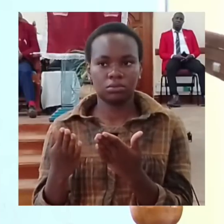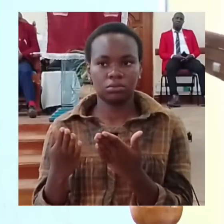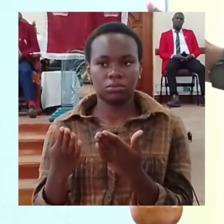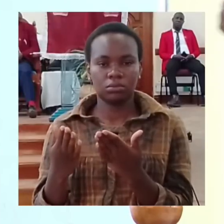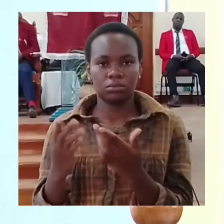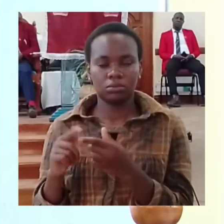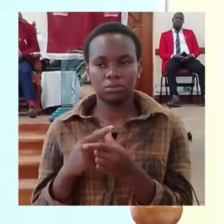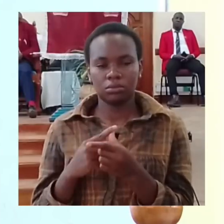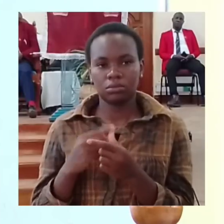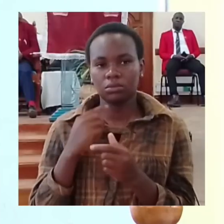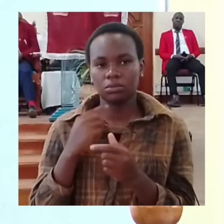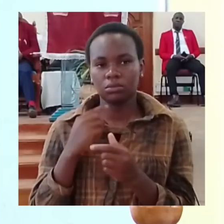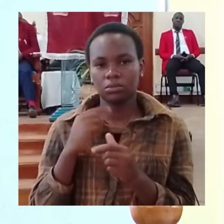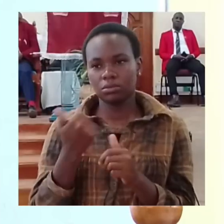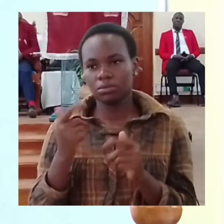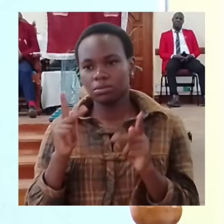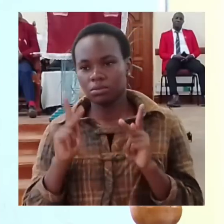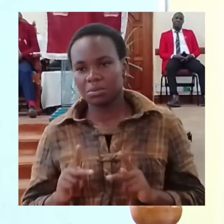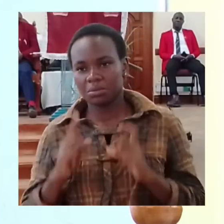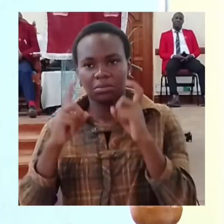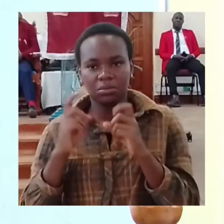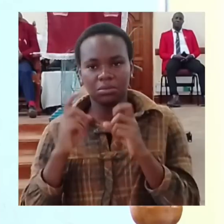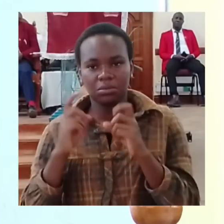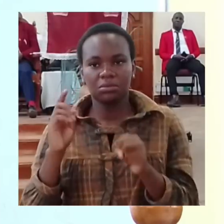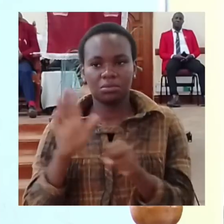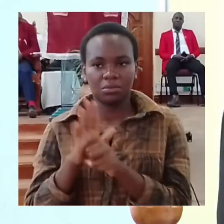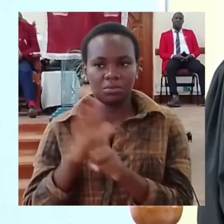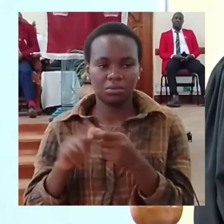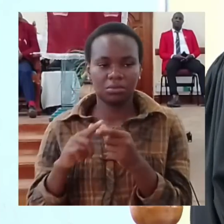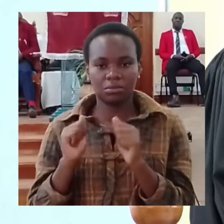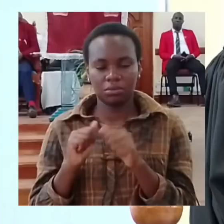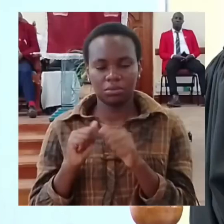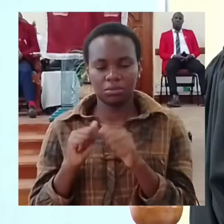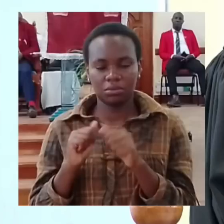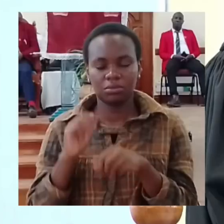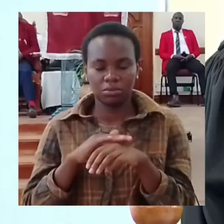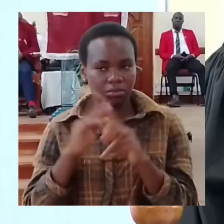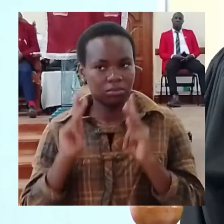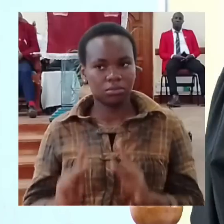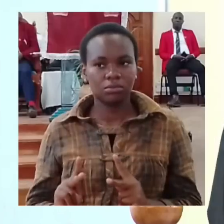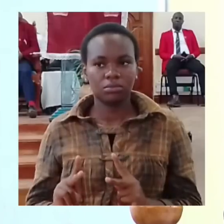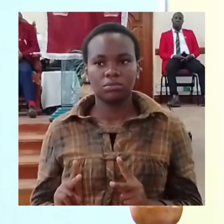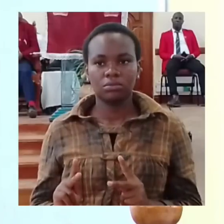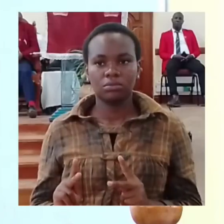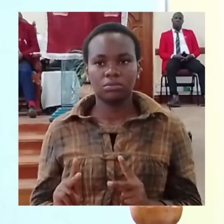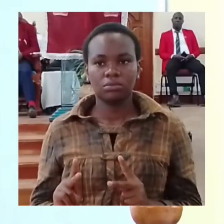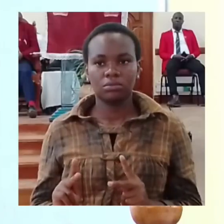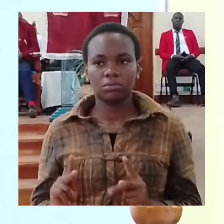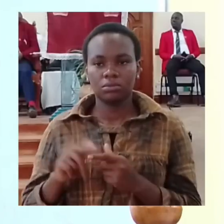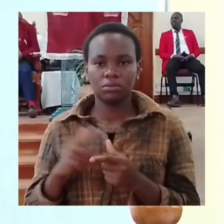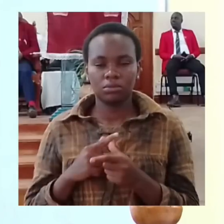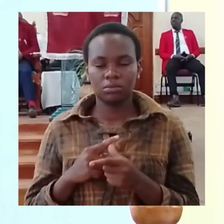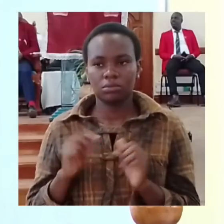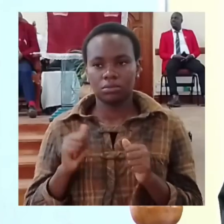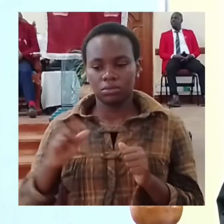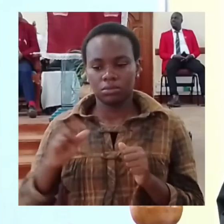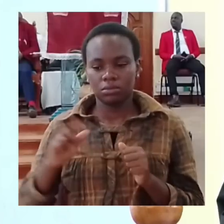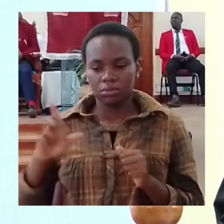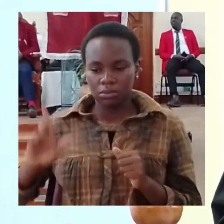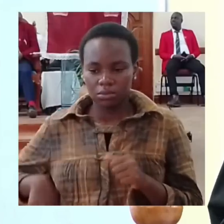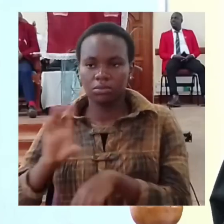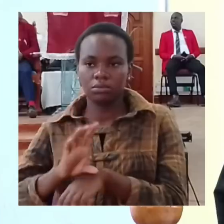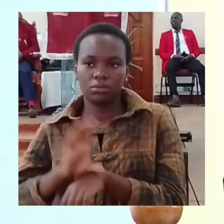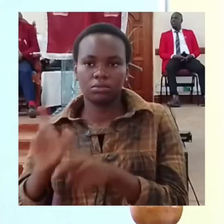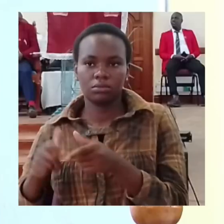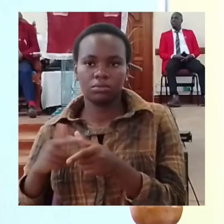Mwangi akĩrĩ mwĩhia kũngĩra. Niĩ ndĩkĩ? Niĩ ndĩ mwegega. Ona ndacerwo nĩ kanitha rĩ